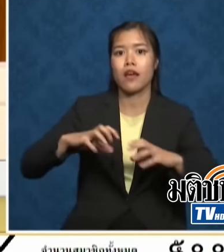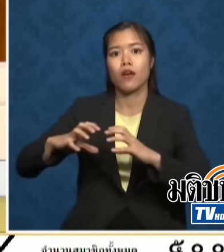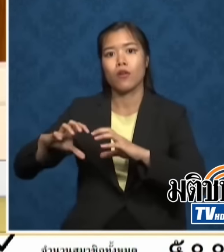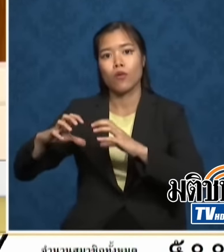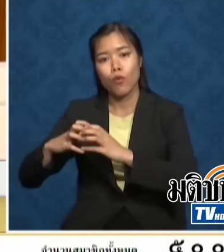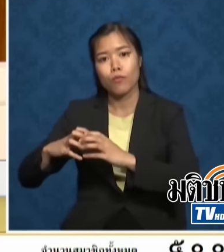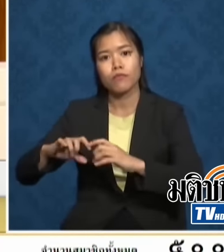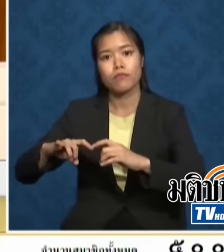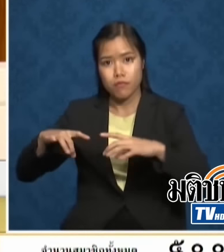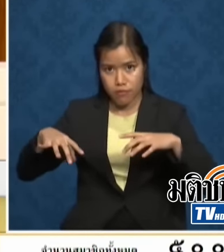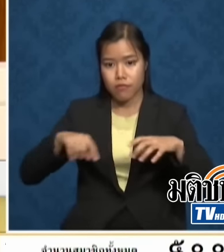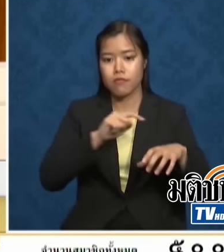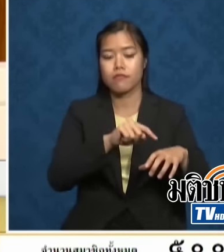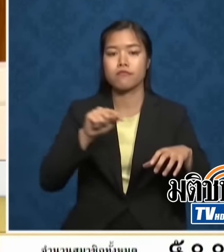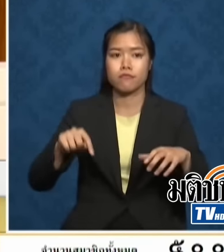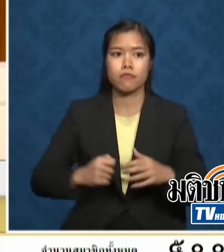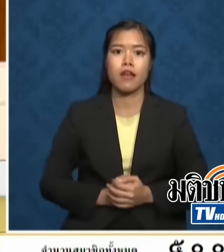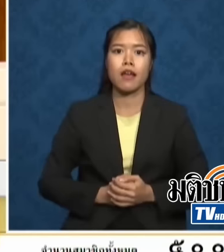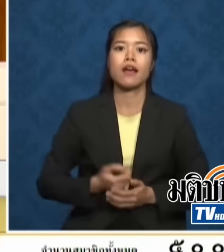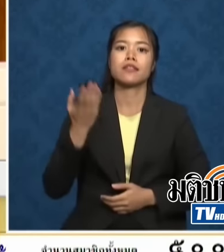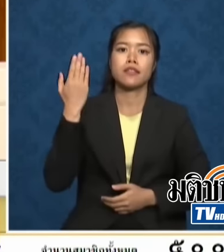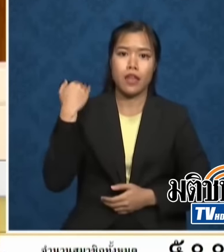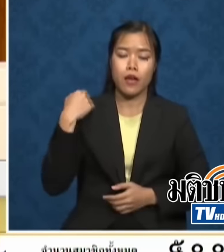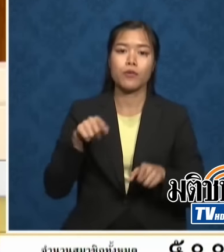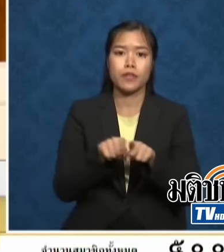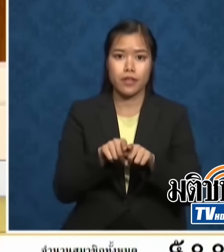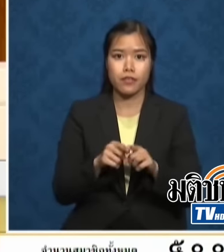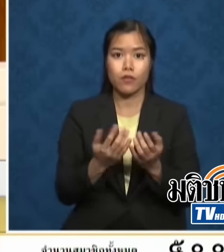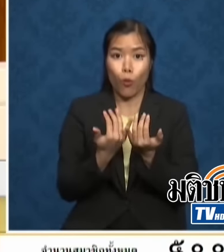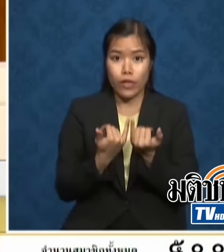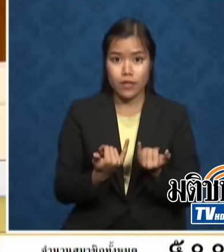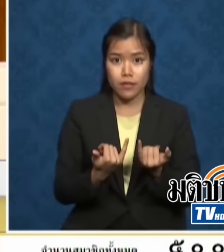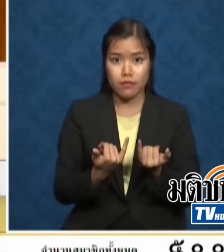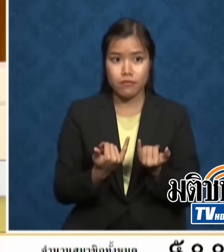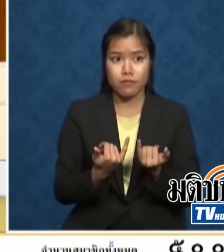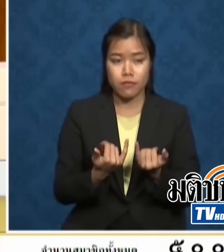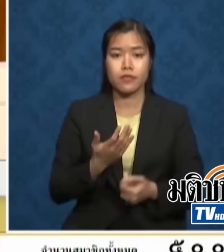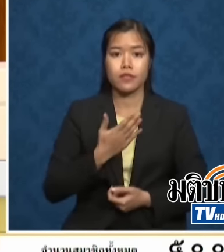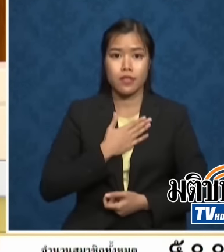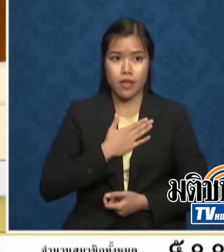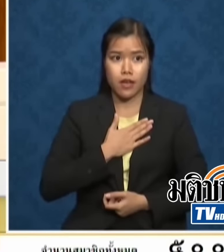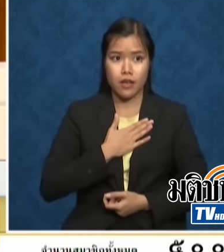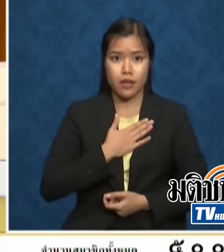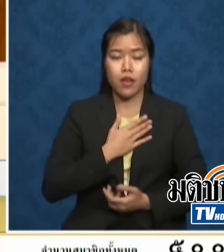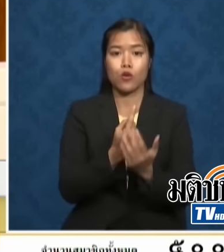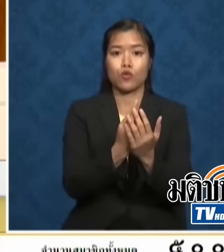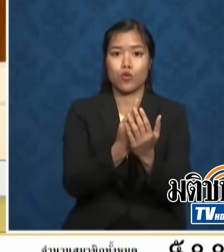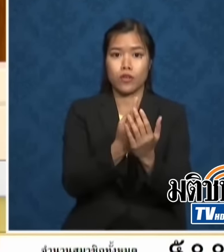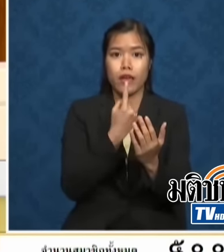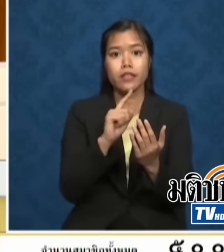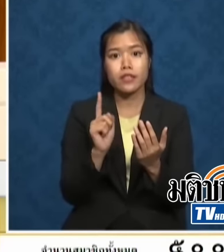มัยนะครับที่แล้วนะครับดังนั้นวันนี้นะครับผมในฐานะที่เป็นตัวแทน